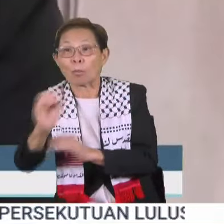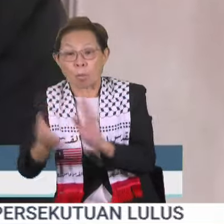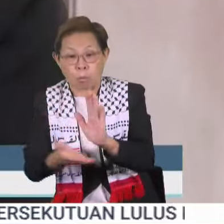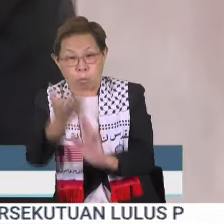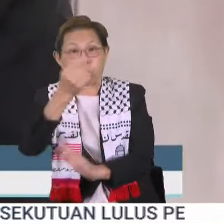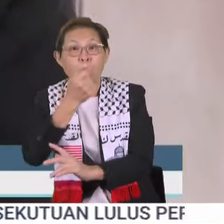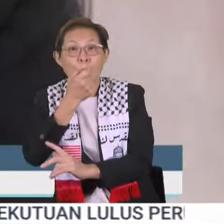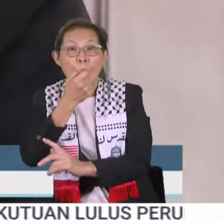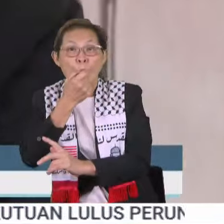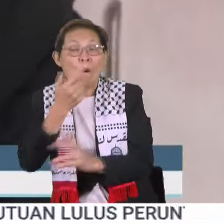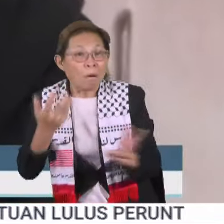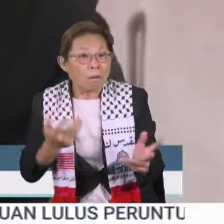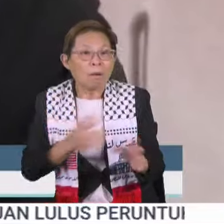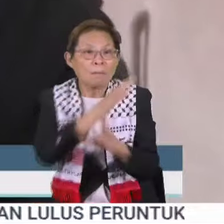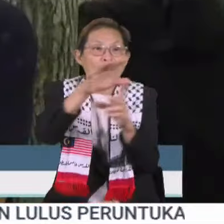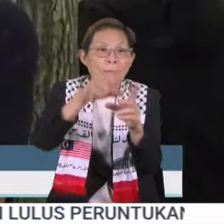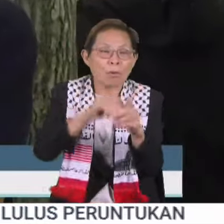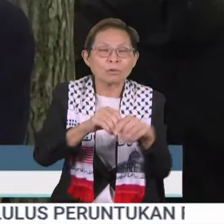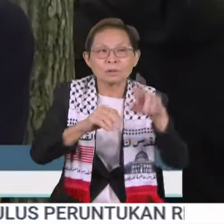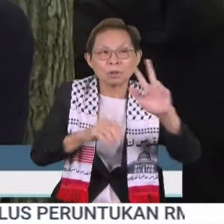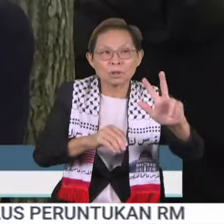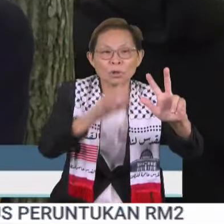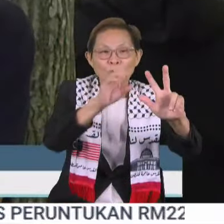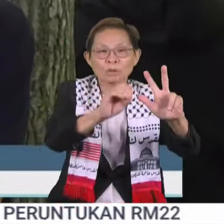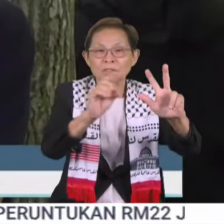14.9%. Ini melibatkan